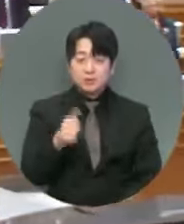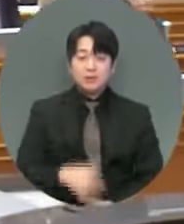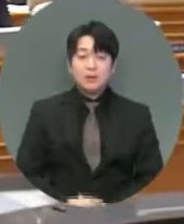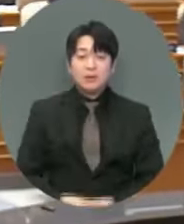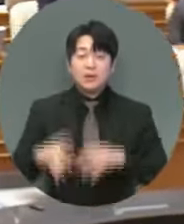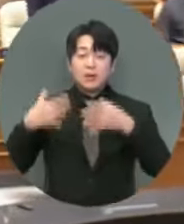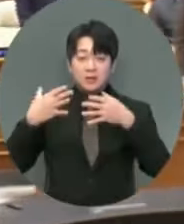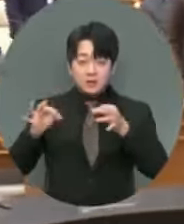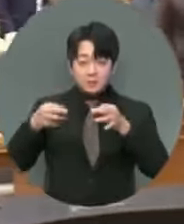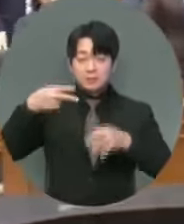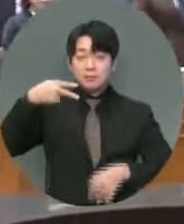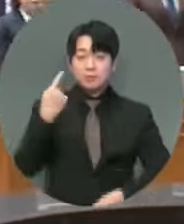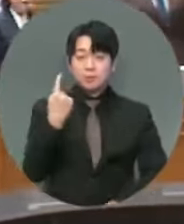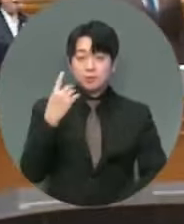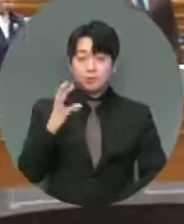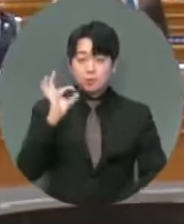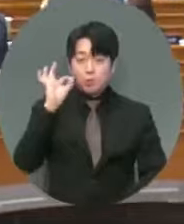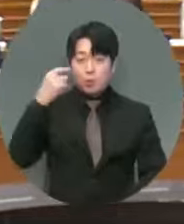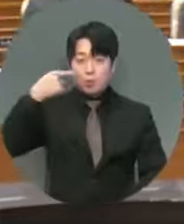김도우 의원,